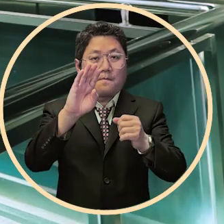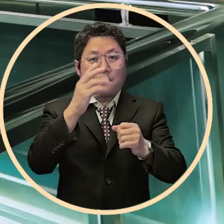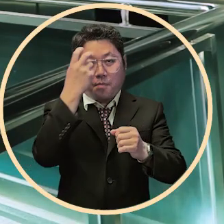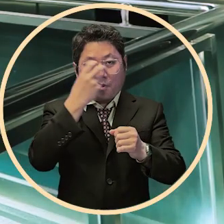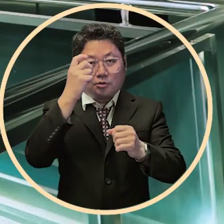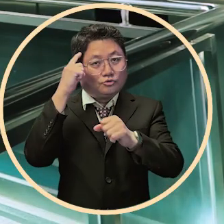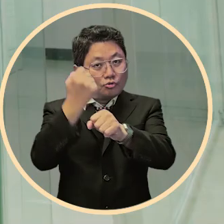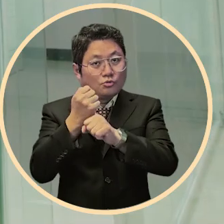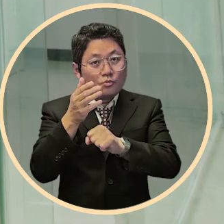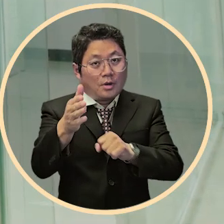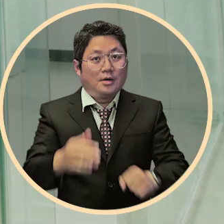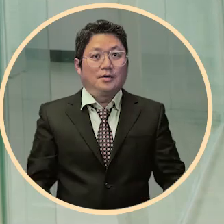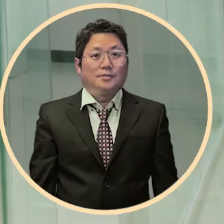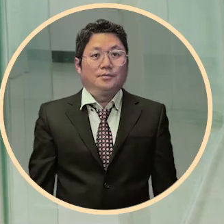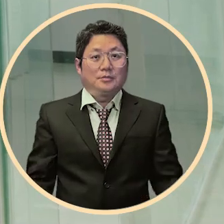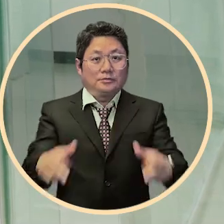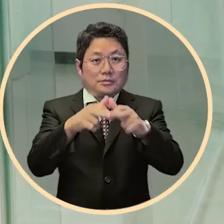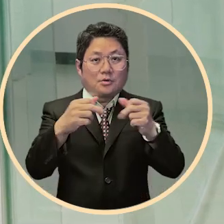건강보건연구과는